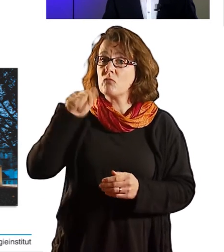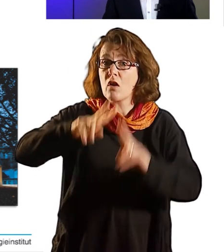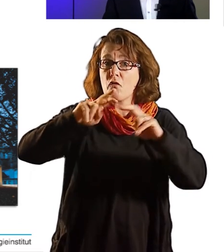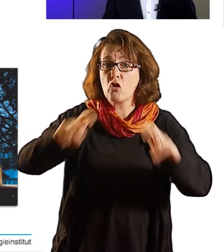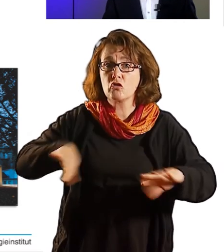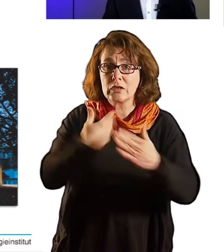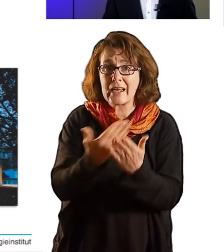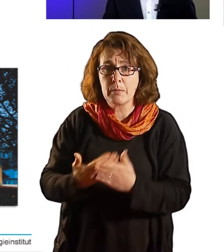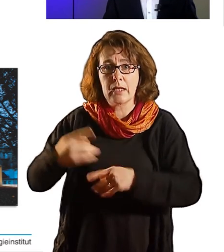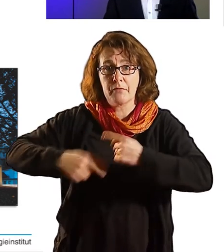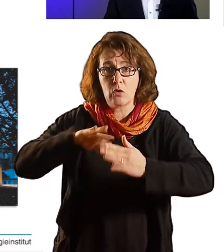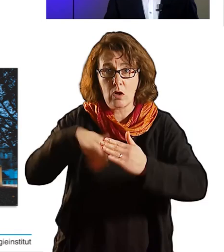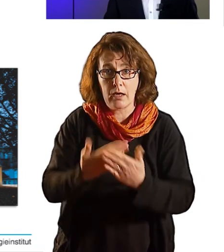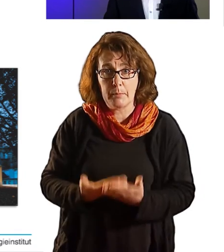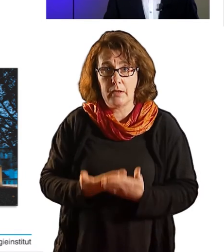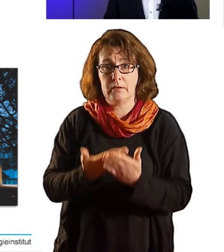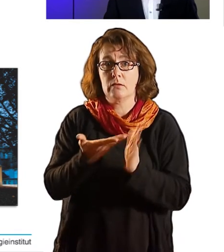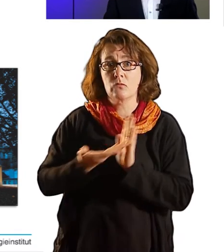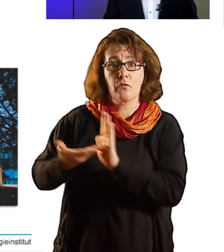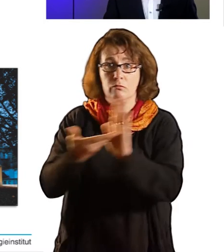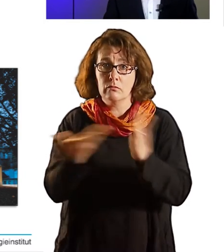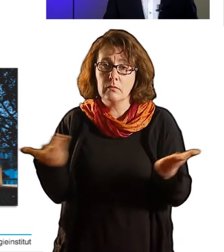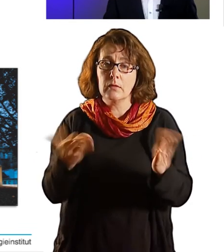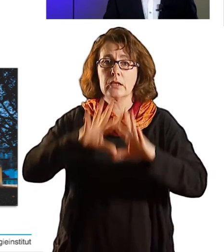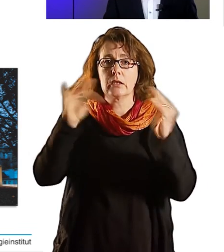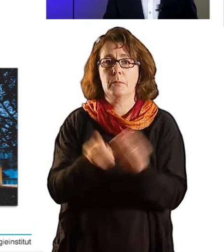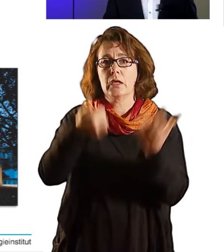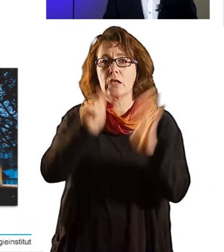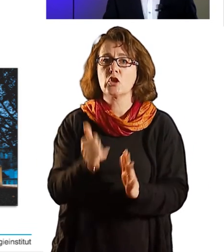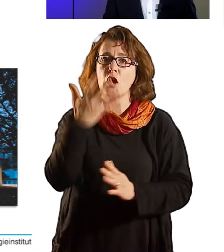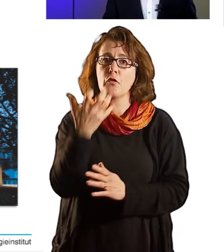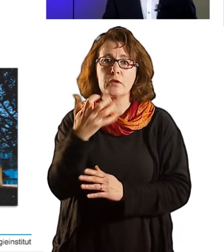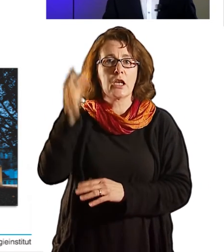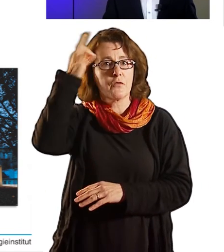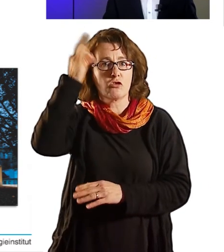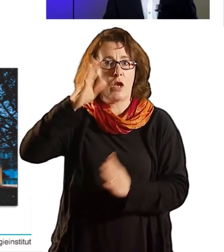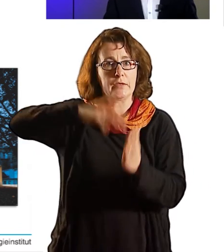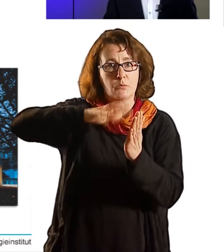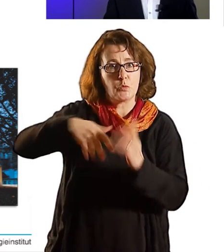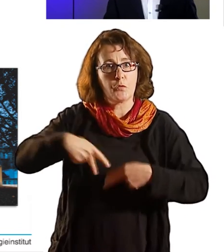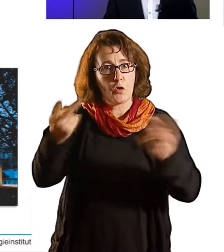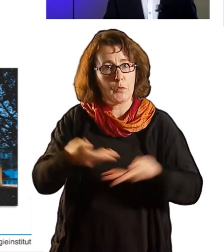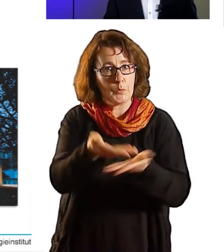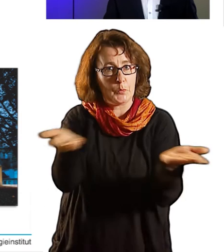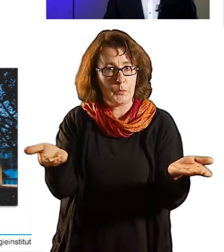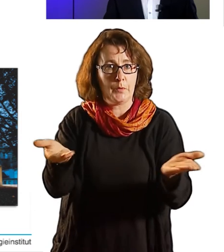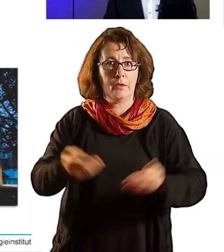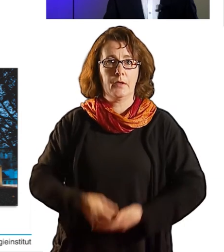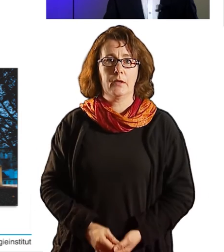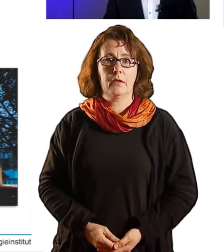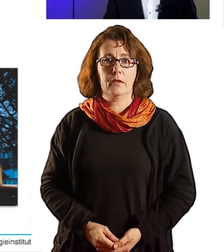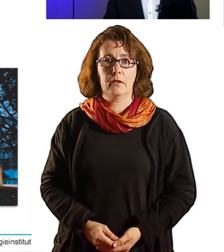und Entwicklungsarbeiten in der PTB werden in etwa 650 wissenschaftlichen Veröffentlichungen pro Jahr dokumentiert.